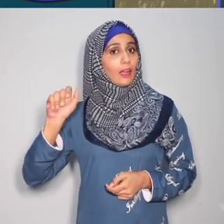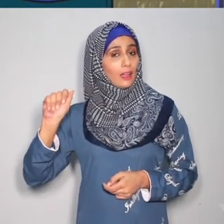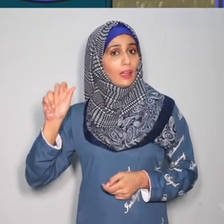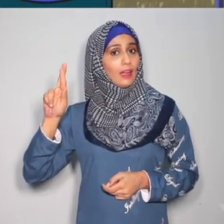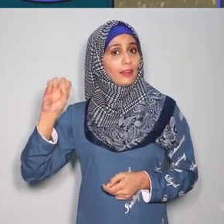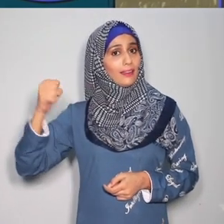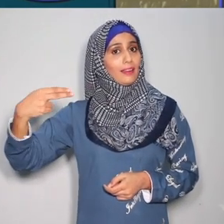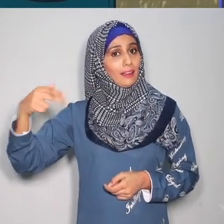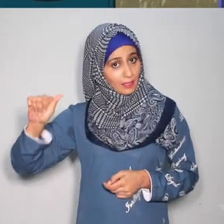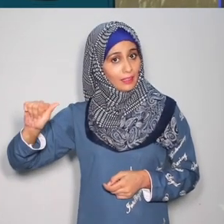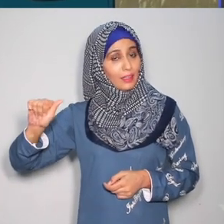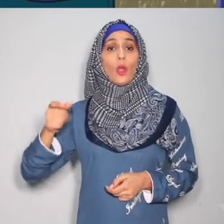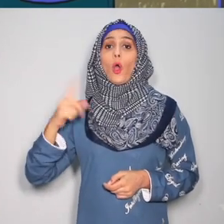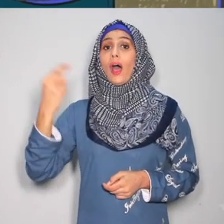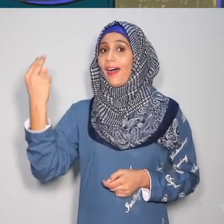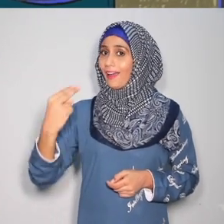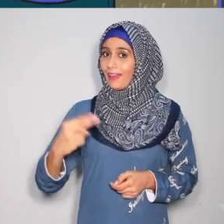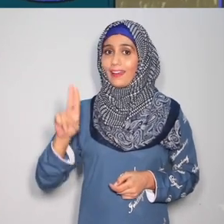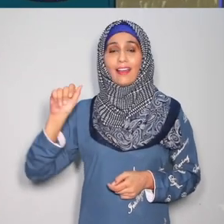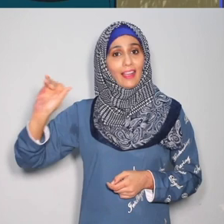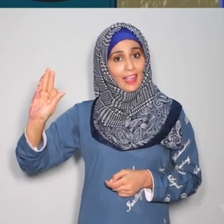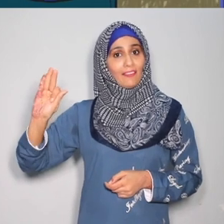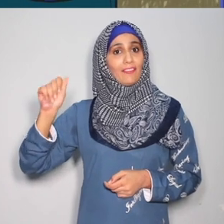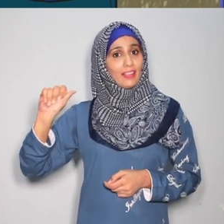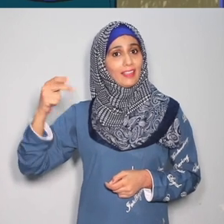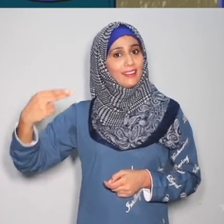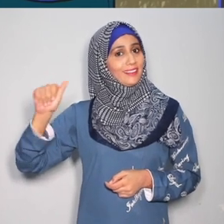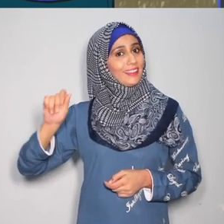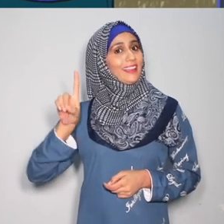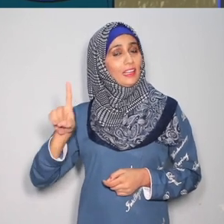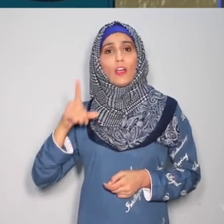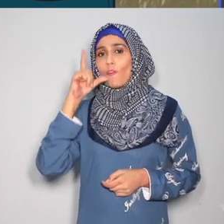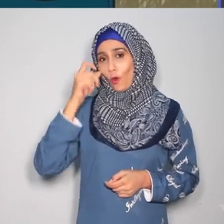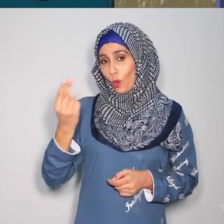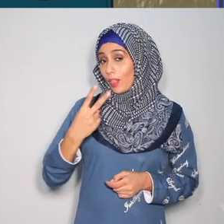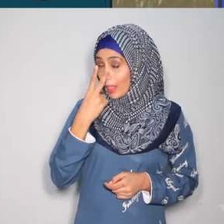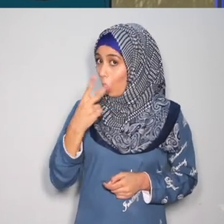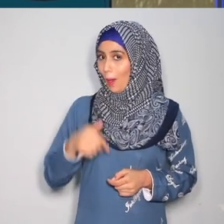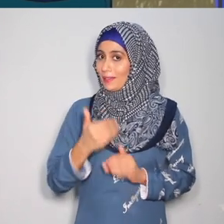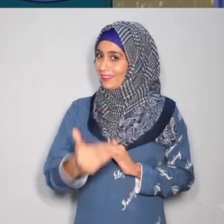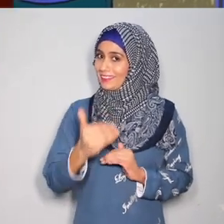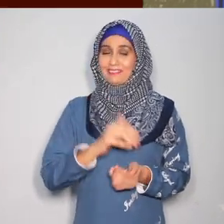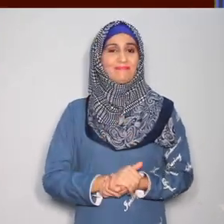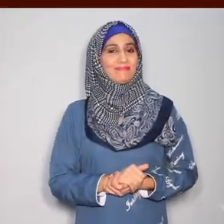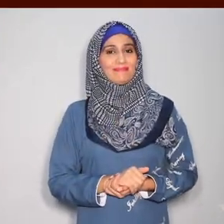हैं वर्षा काजी और इसके मुसव्विर हैं फहद अहमद, जिनकी तस्वीरें अब आप